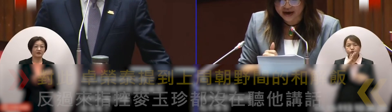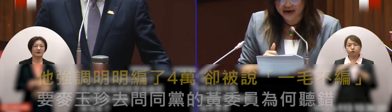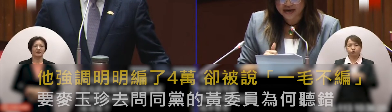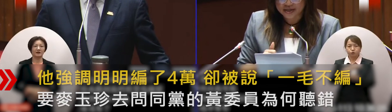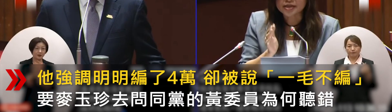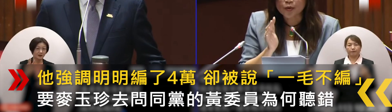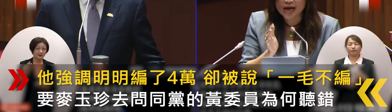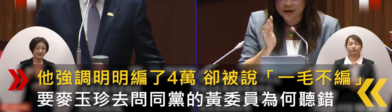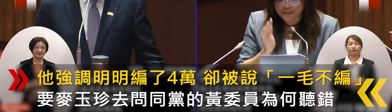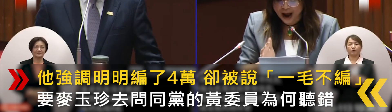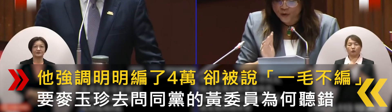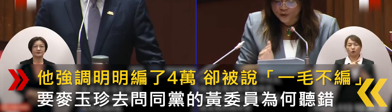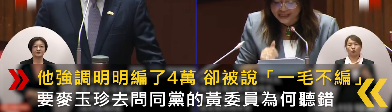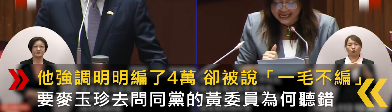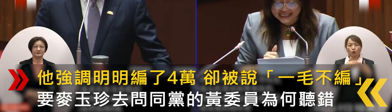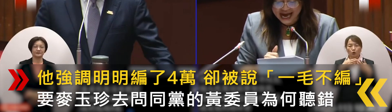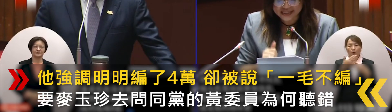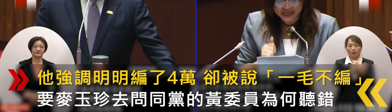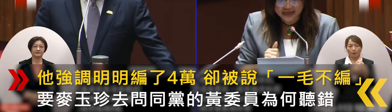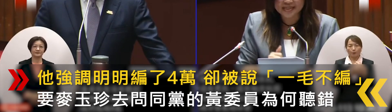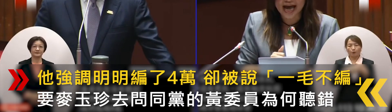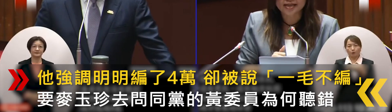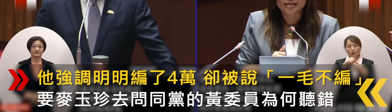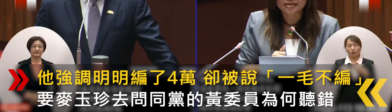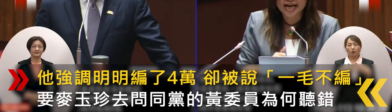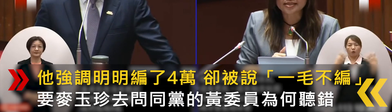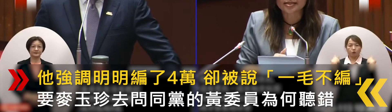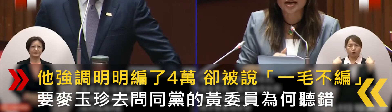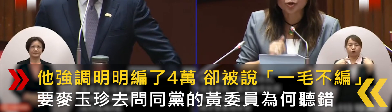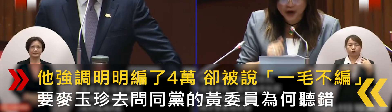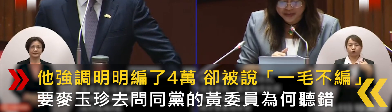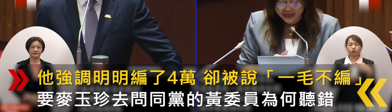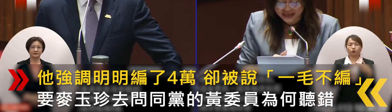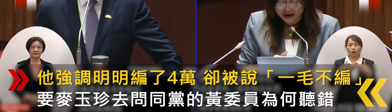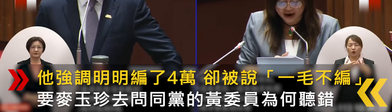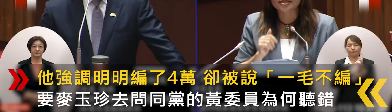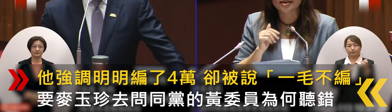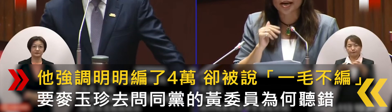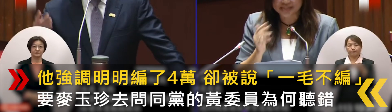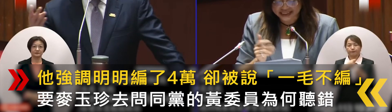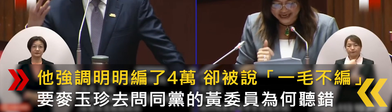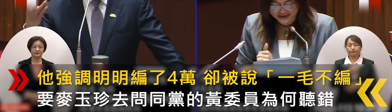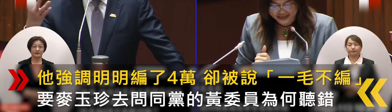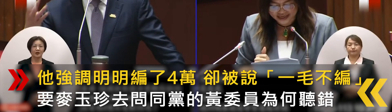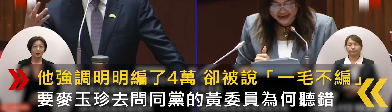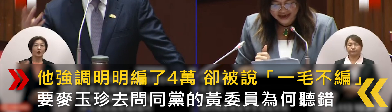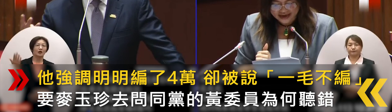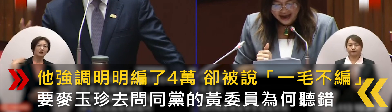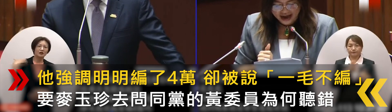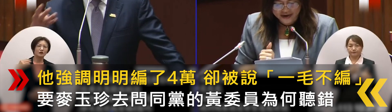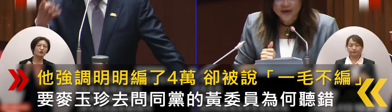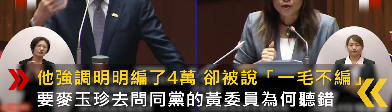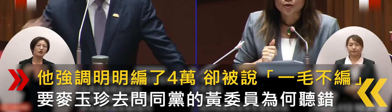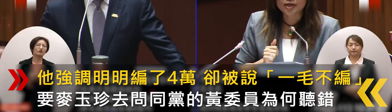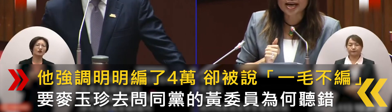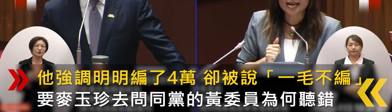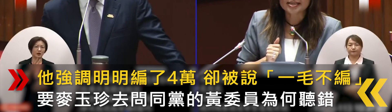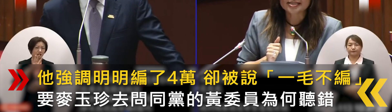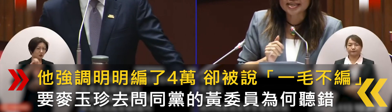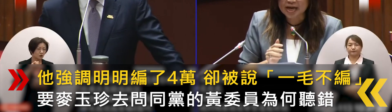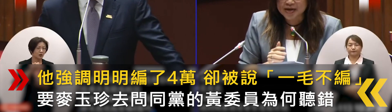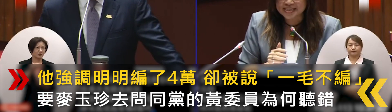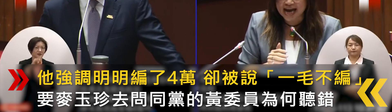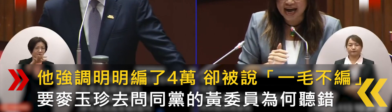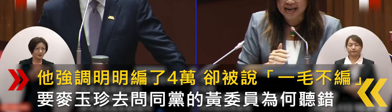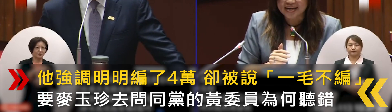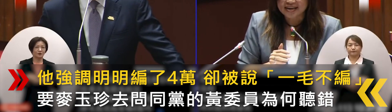济哈，你为了保护大家承担这样子的罪名哈。 我明明那天说我编了4万，可是会党